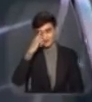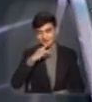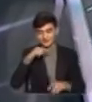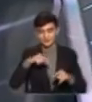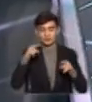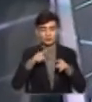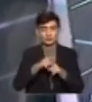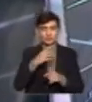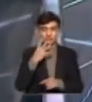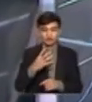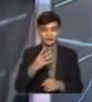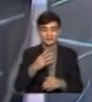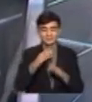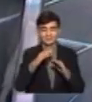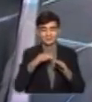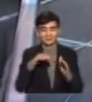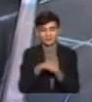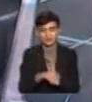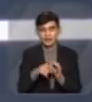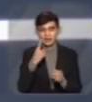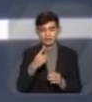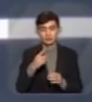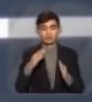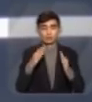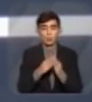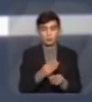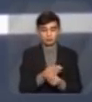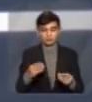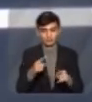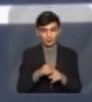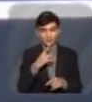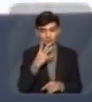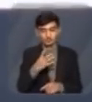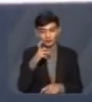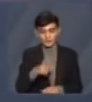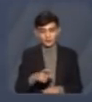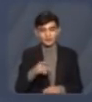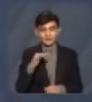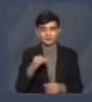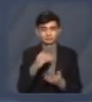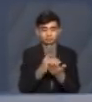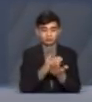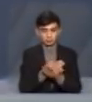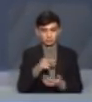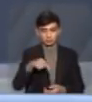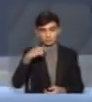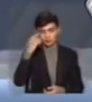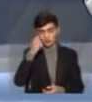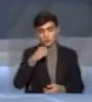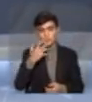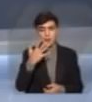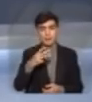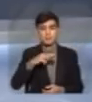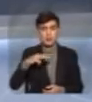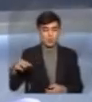Қазақстанда әрбір 4 адамға бір баспанадан келеді екен. Статистика агенттігінің мәліметіне сәйкес елімізде 5 миллионнан астам